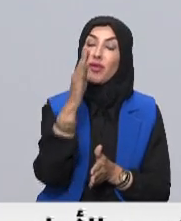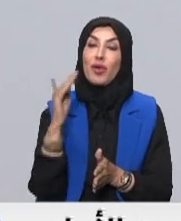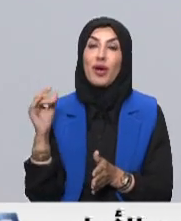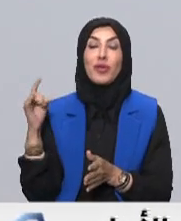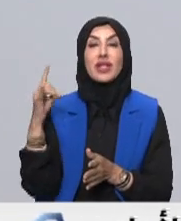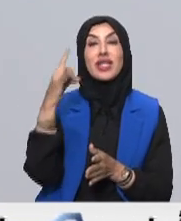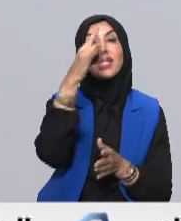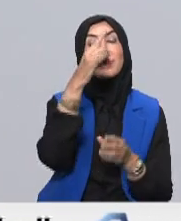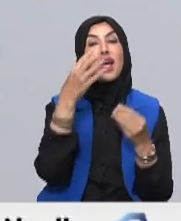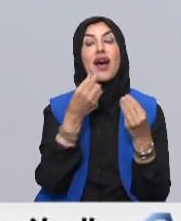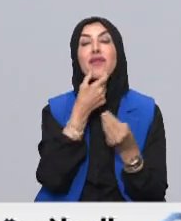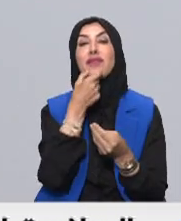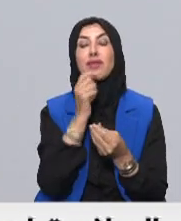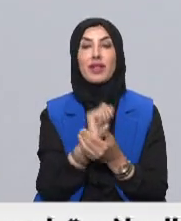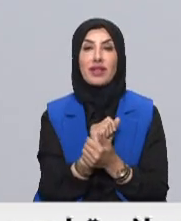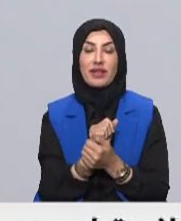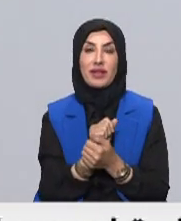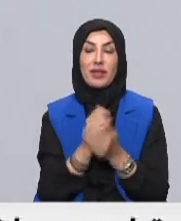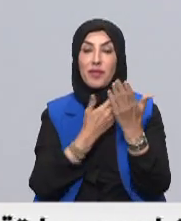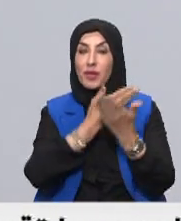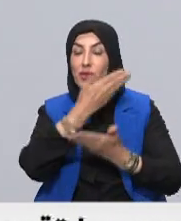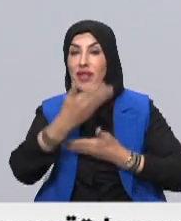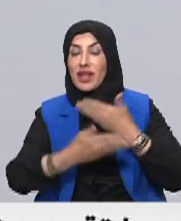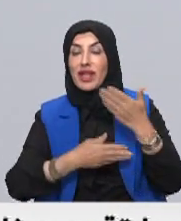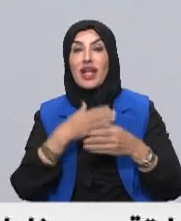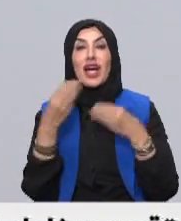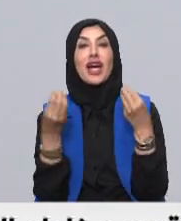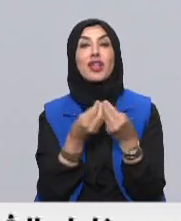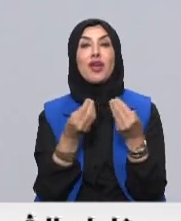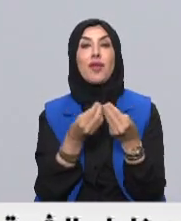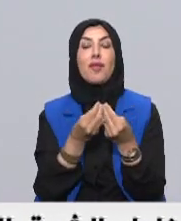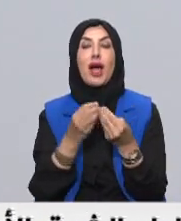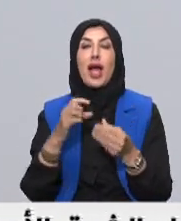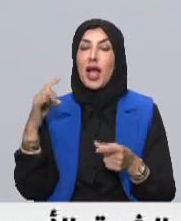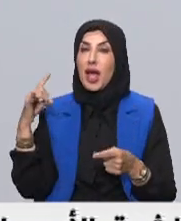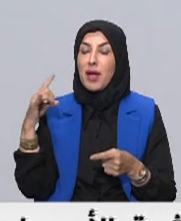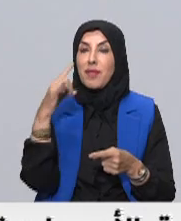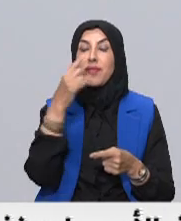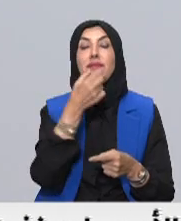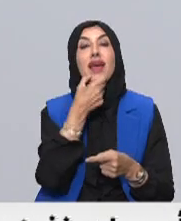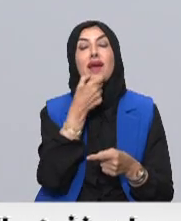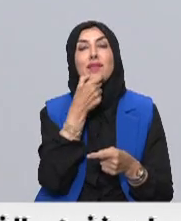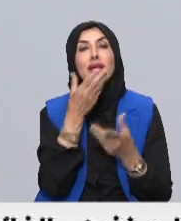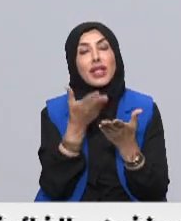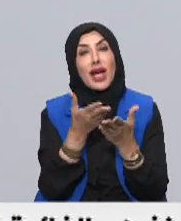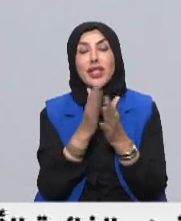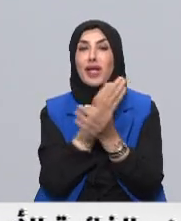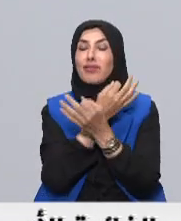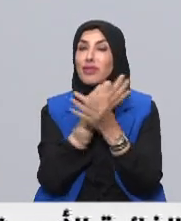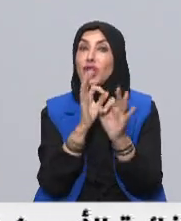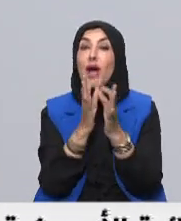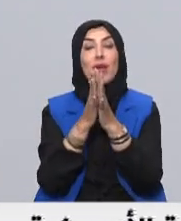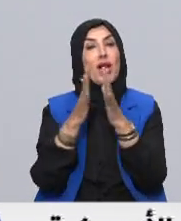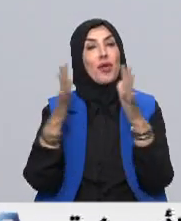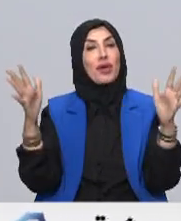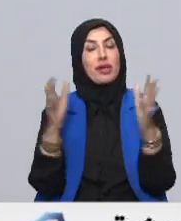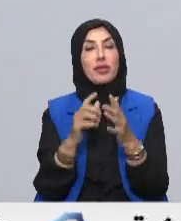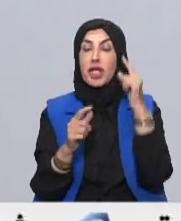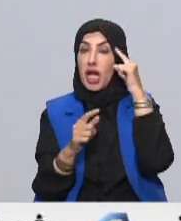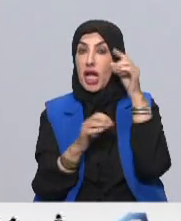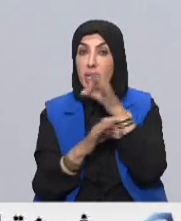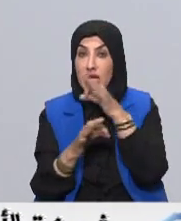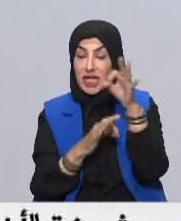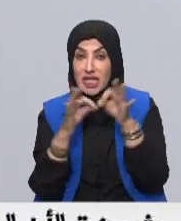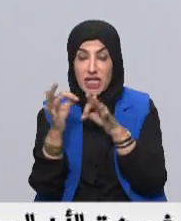العلاقات مع بريطانيا متشعبه وكبيره احنا ما نقول بس سياسيه